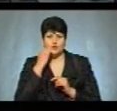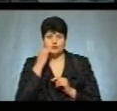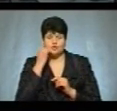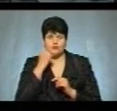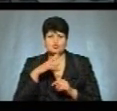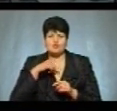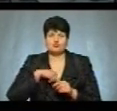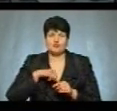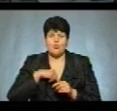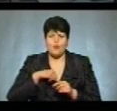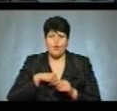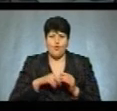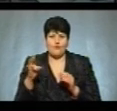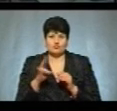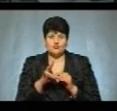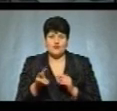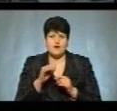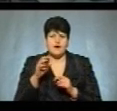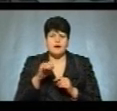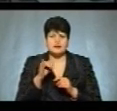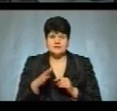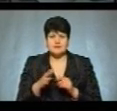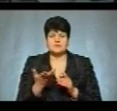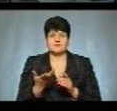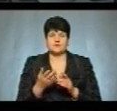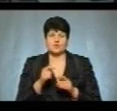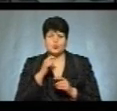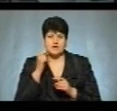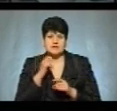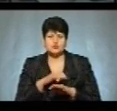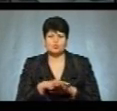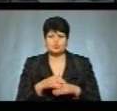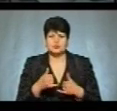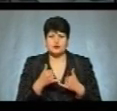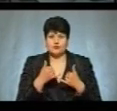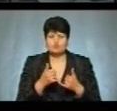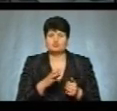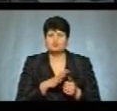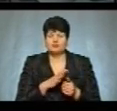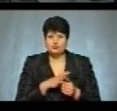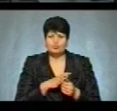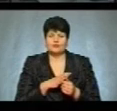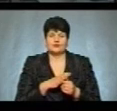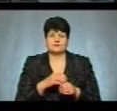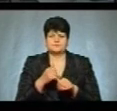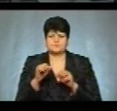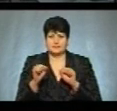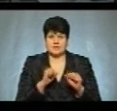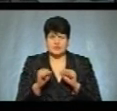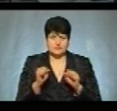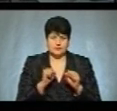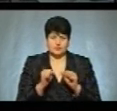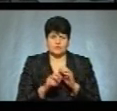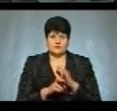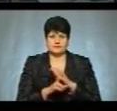Анатолій Зінкевич започаткував громадський рух «Українські святині», «Українському народу», був настоятелем храму Святої Трійці Православної Церкви